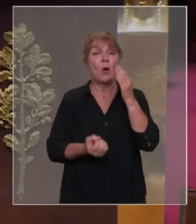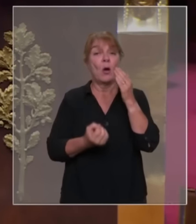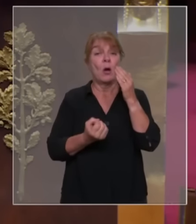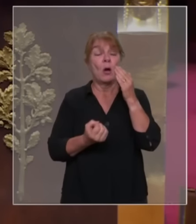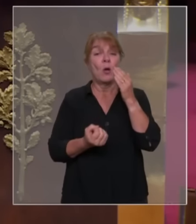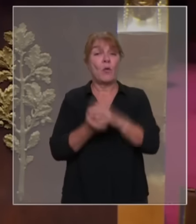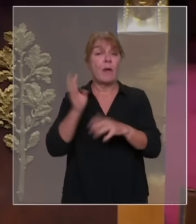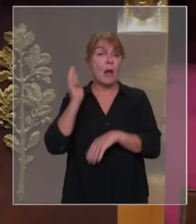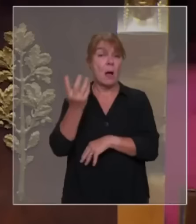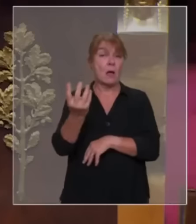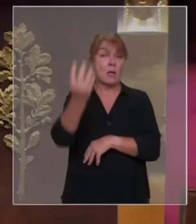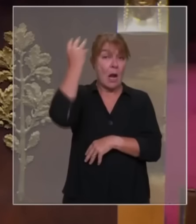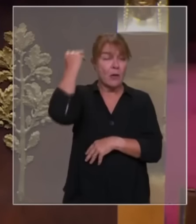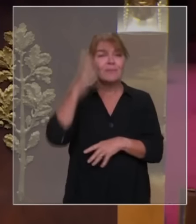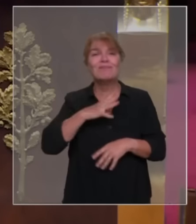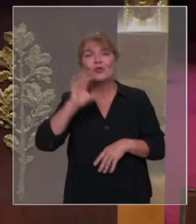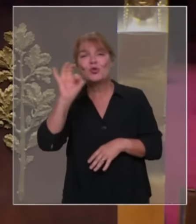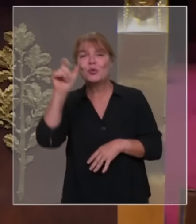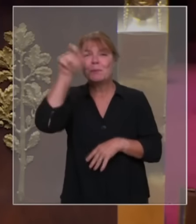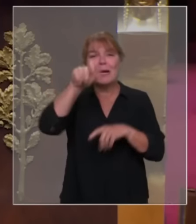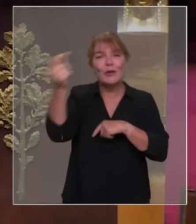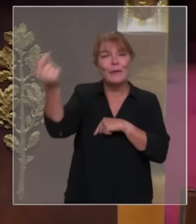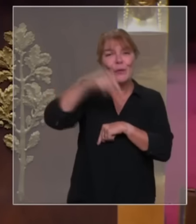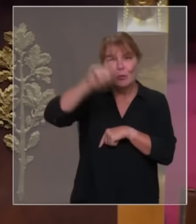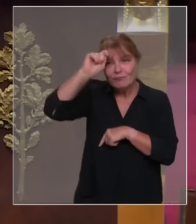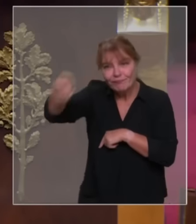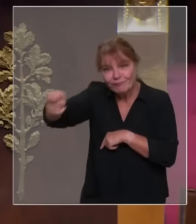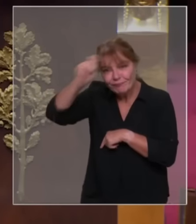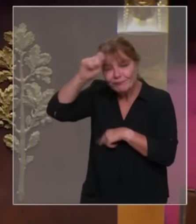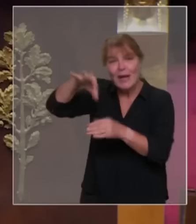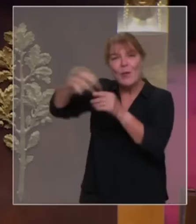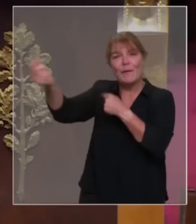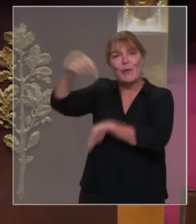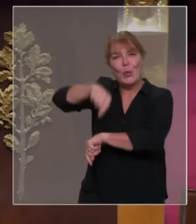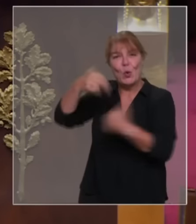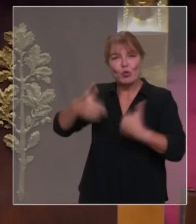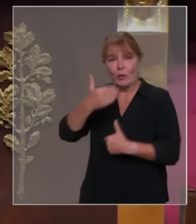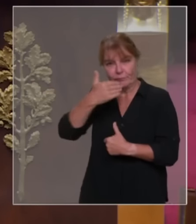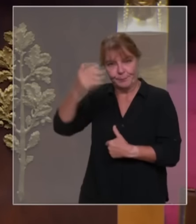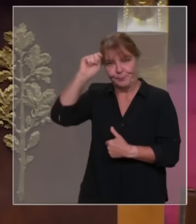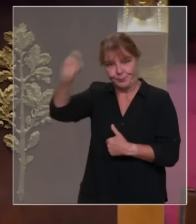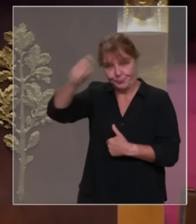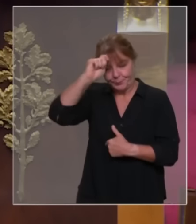Nouvelle-Calédonie, dont je salue amicalement et cordialement les élus qui sont ici.